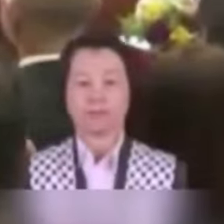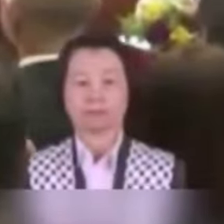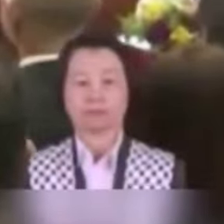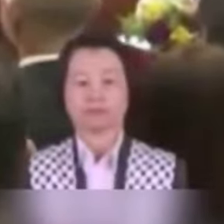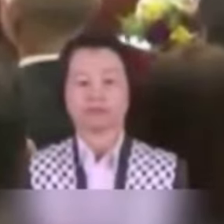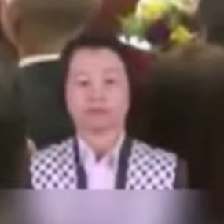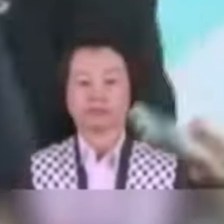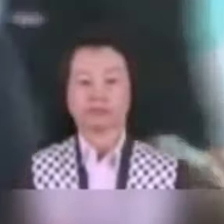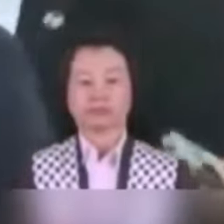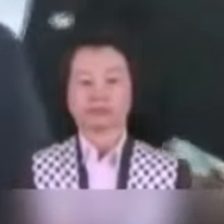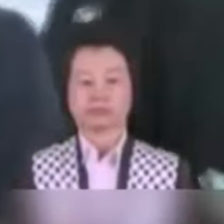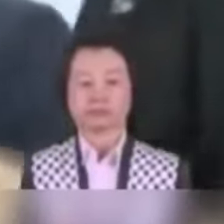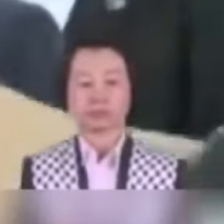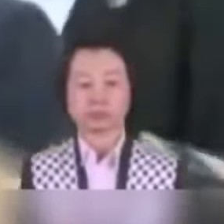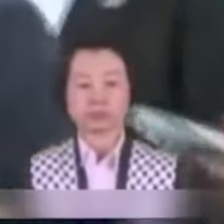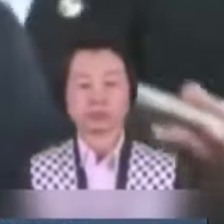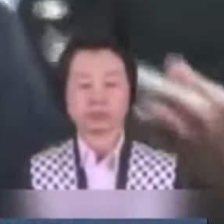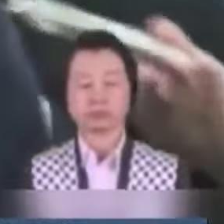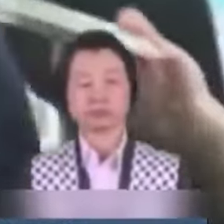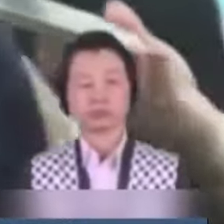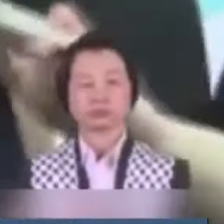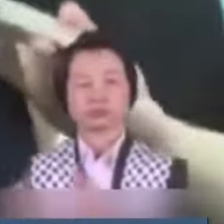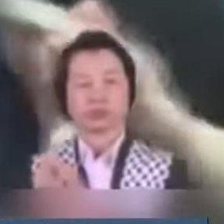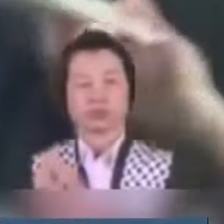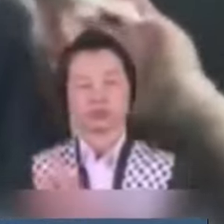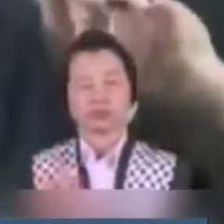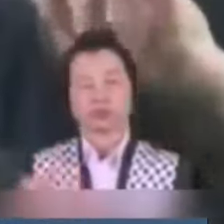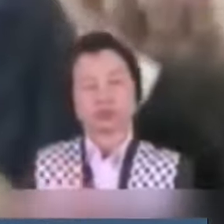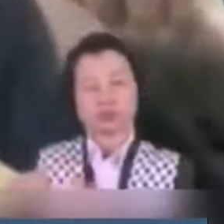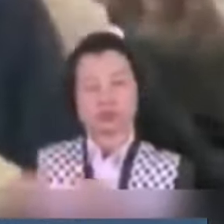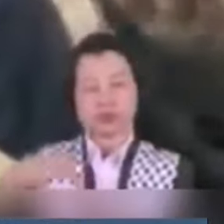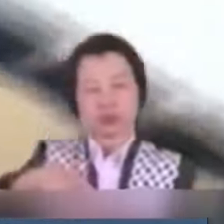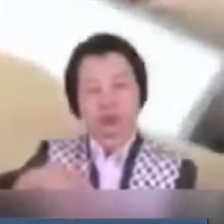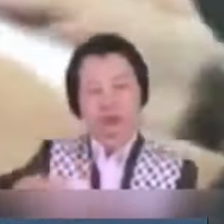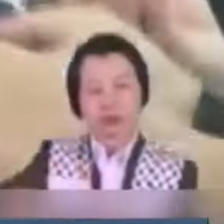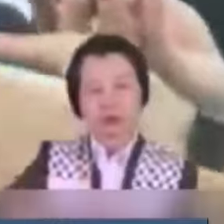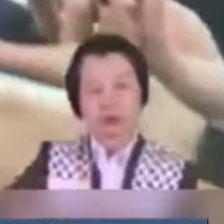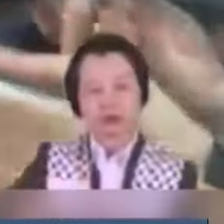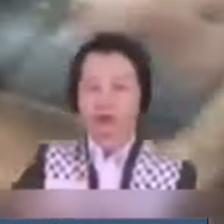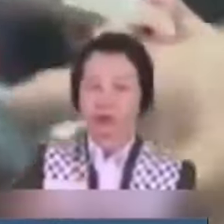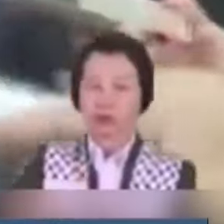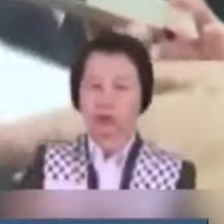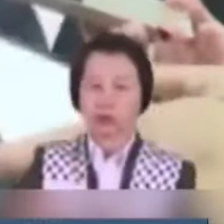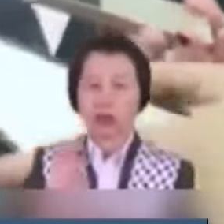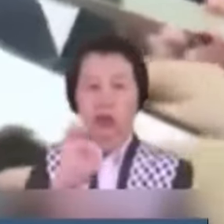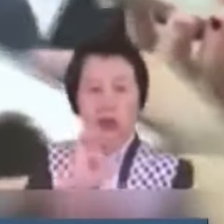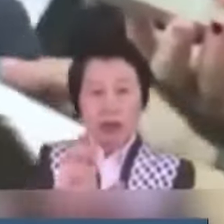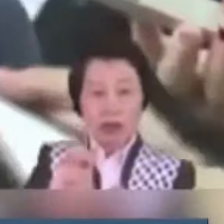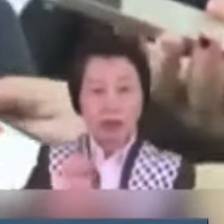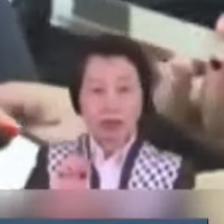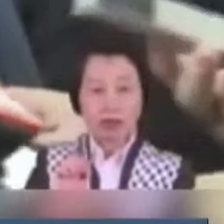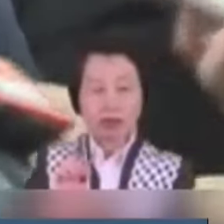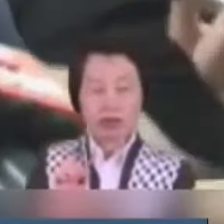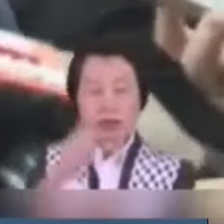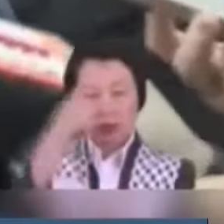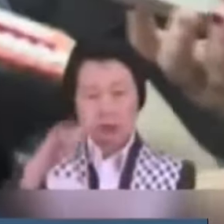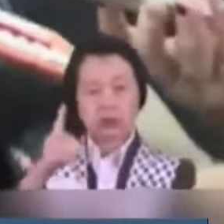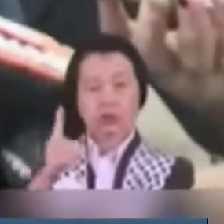Sar menteri pengerai Datuk Seri Dr Zulkifli Ahmad mah ke perkaranya baru diputusj ke isu ditanya ba pemesai